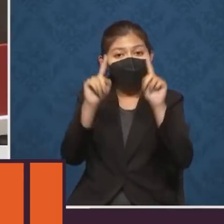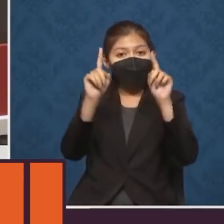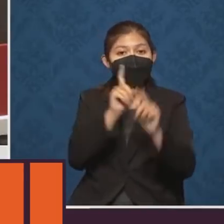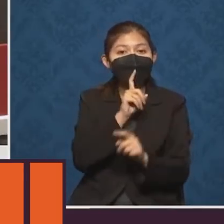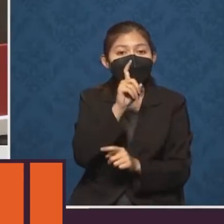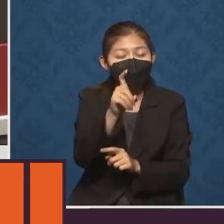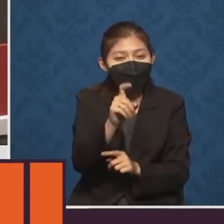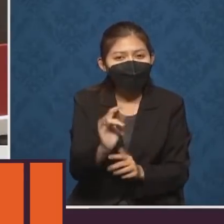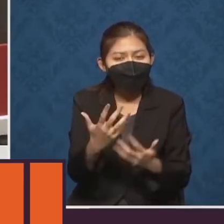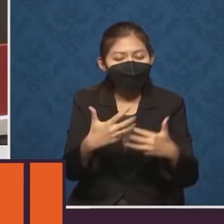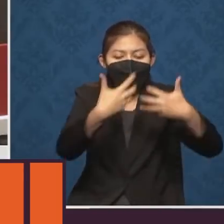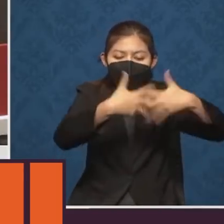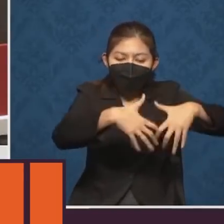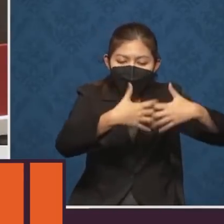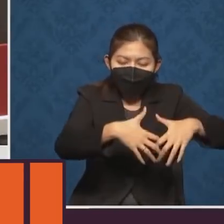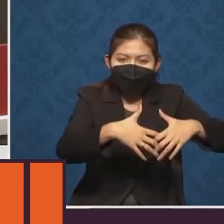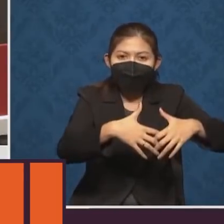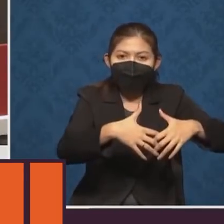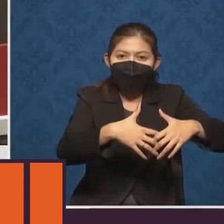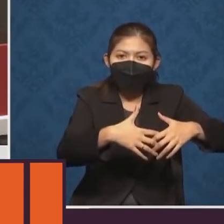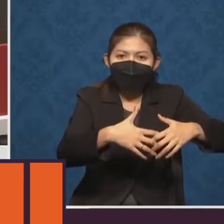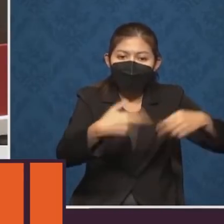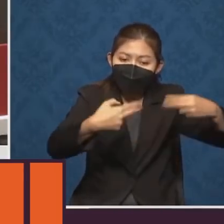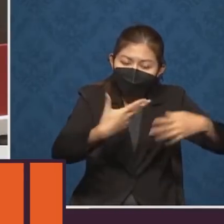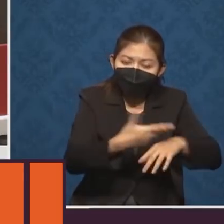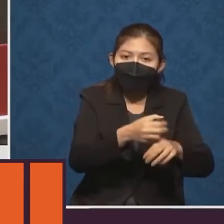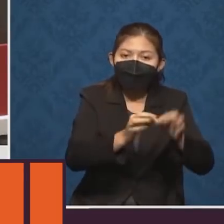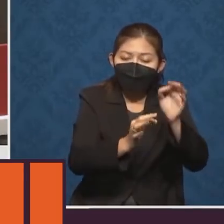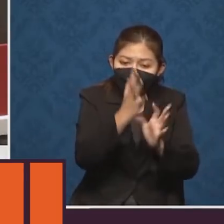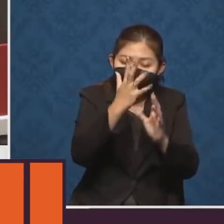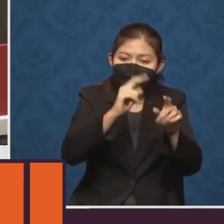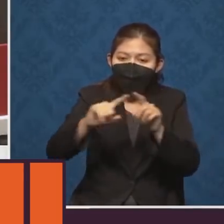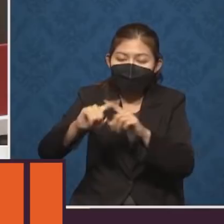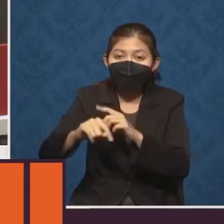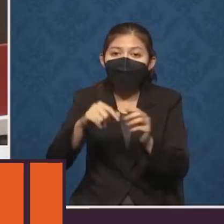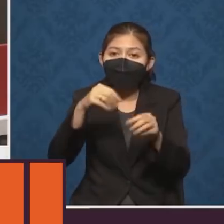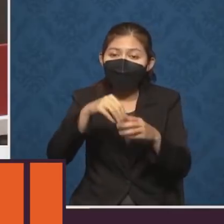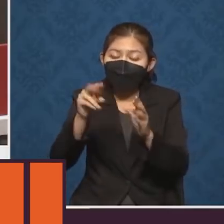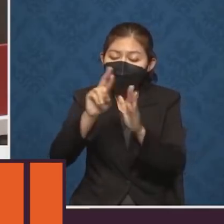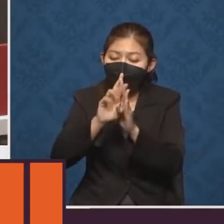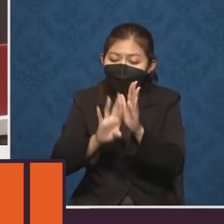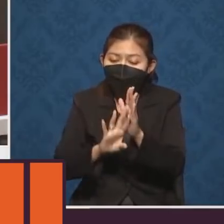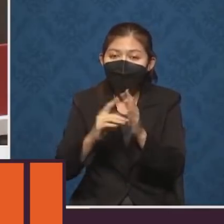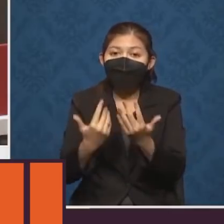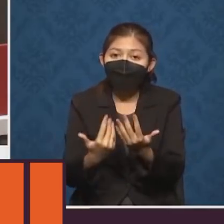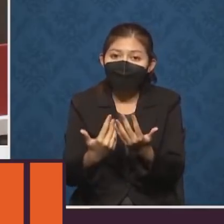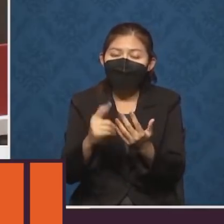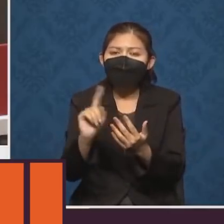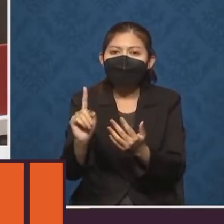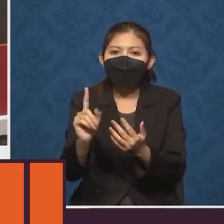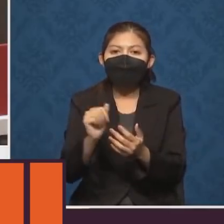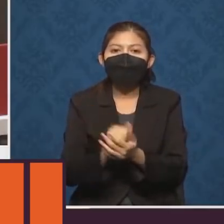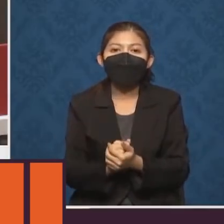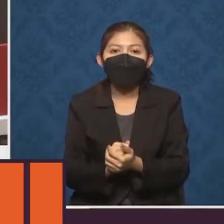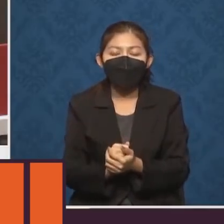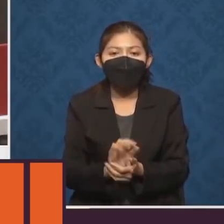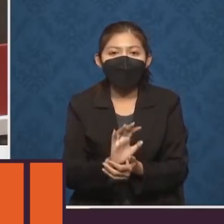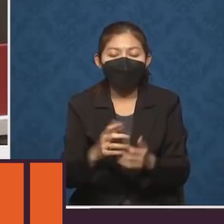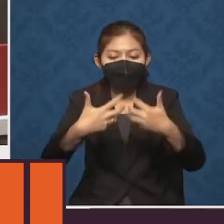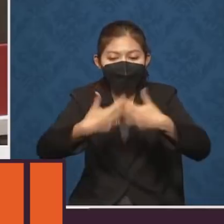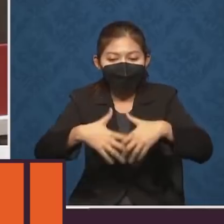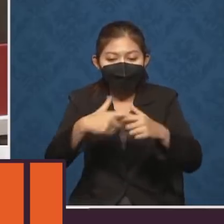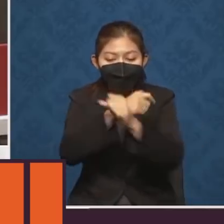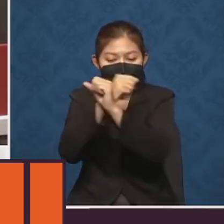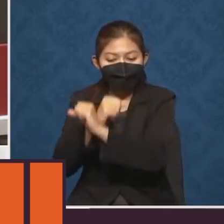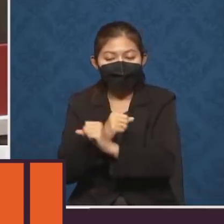โรงงานผลิตในตอนที่เหล่านี้นั้นอยู่ในระบบนิเวศอยู่ในซัพพลายเชนพร้อมอุตสาหกรรมป้อง